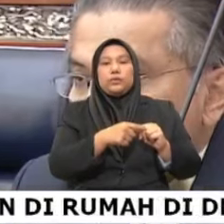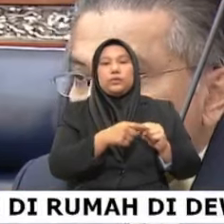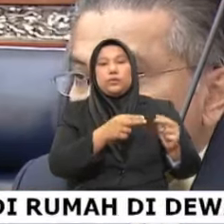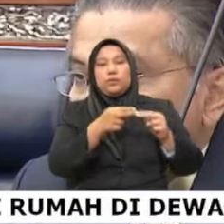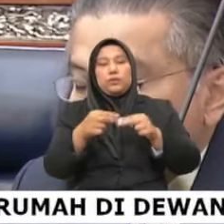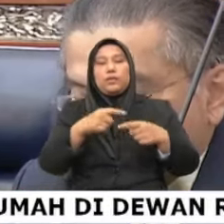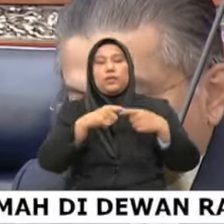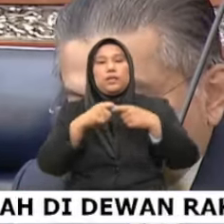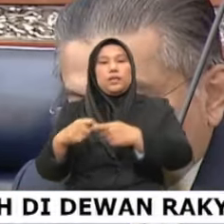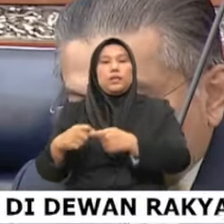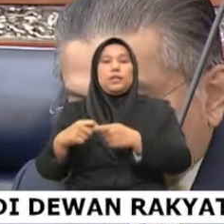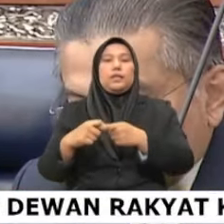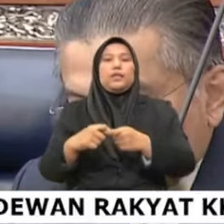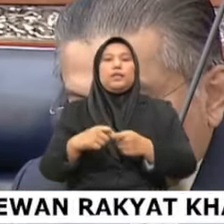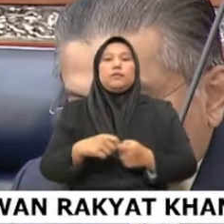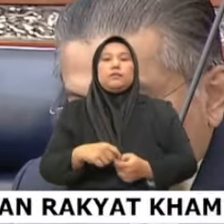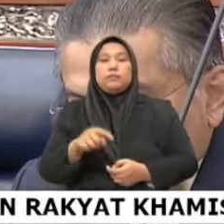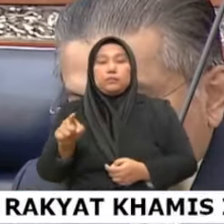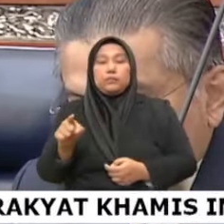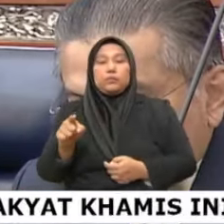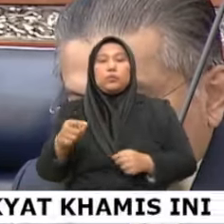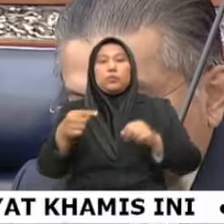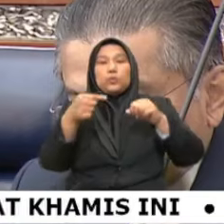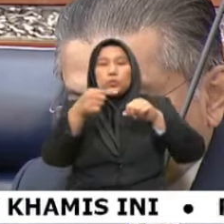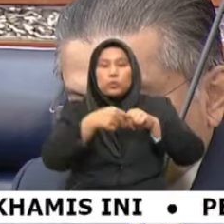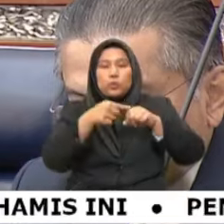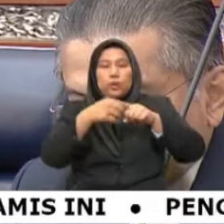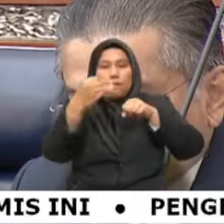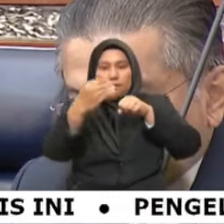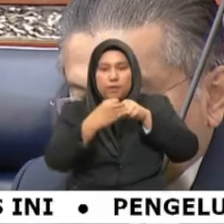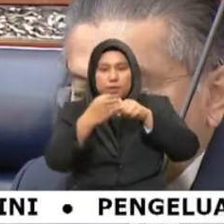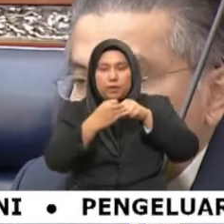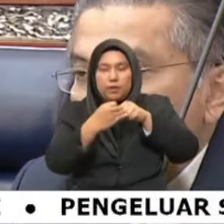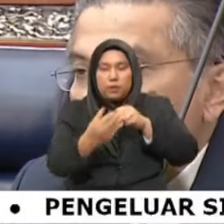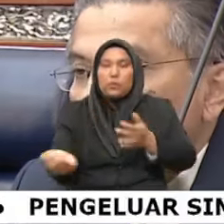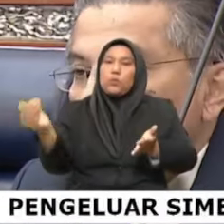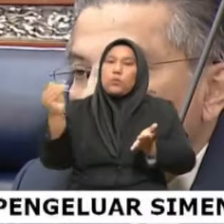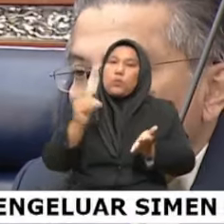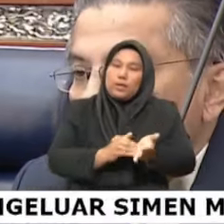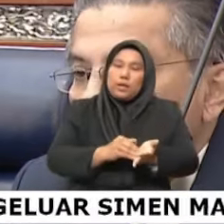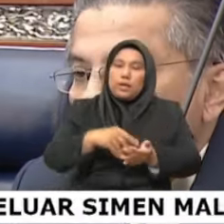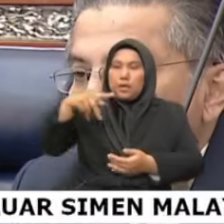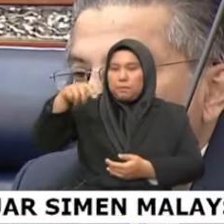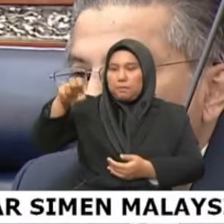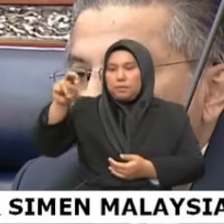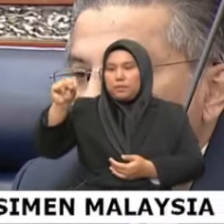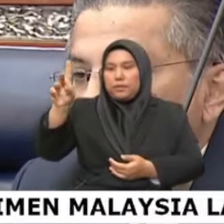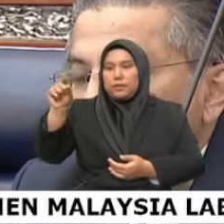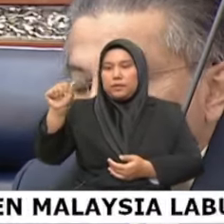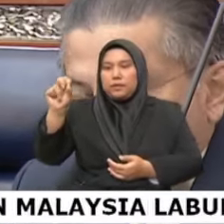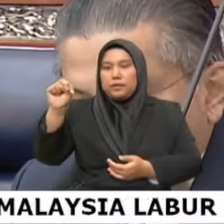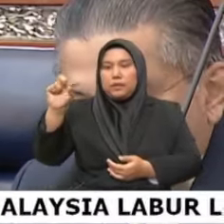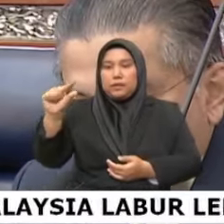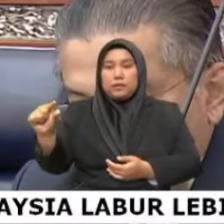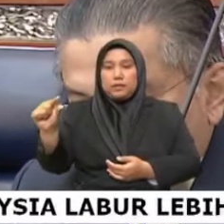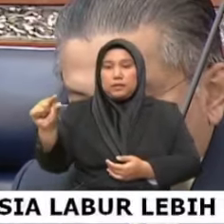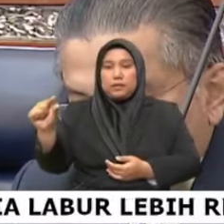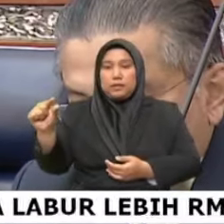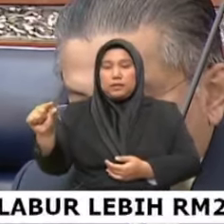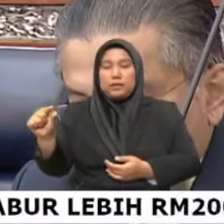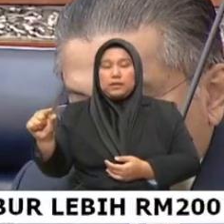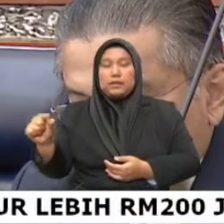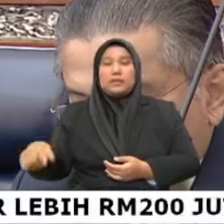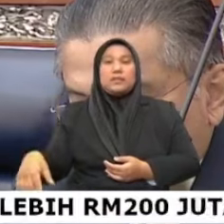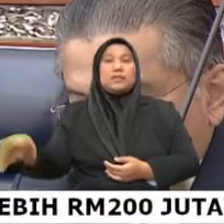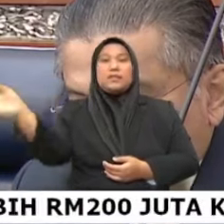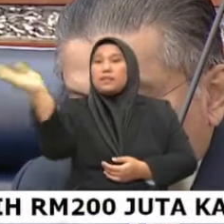Cemping. Satu tuduhan yang fitnah. Hari ini ulang sekali lagi Pendang mengeluarkan statement yang langsung tidak pernah